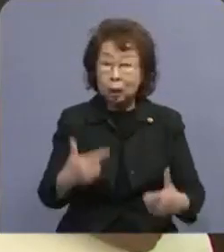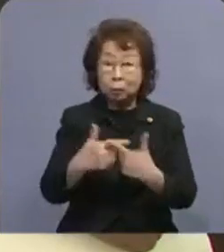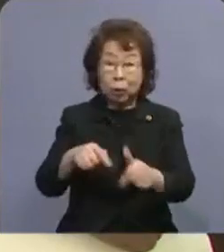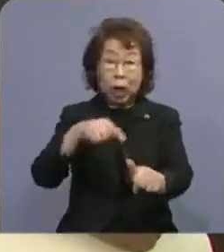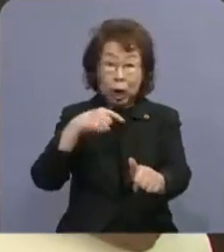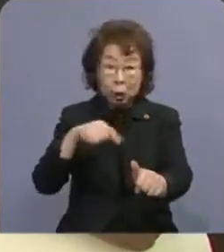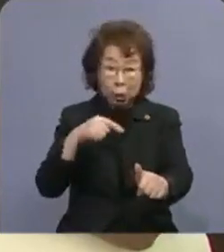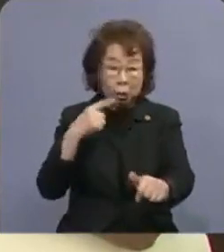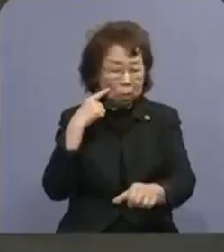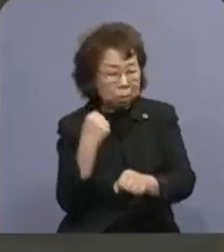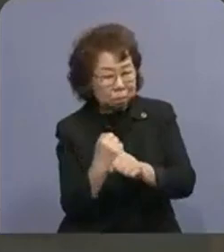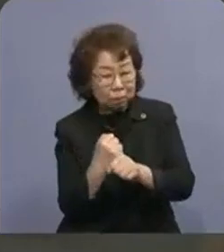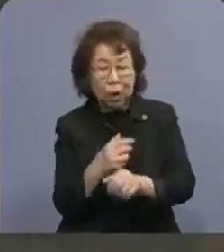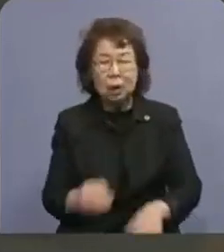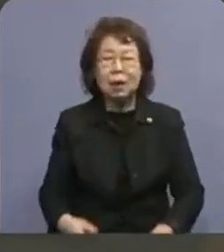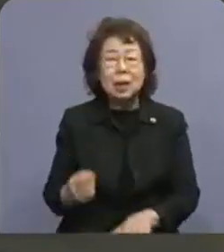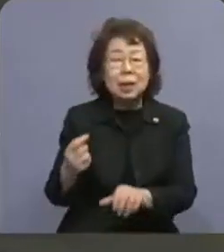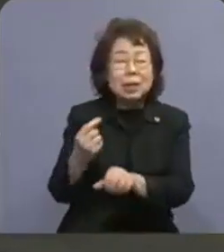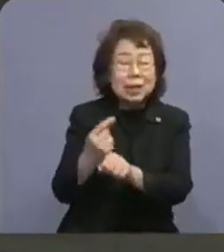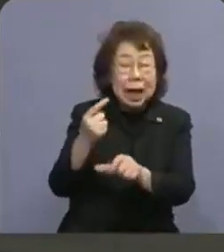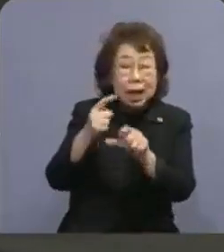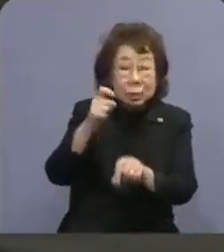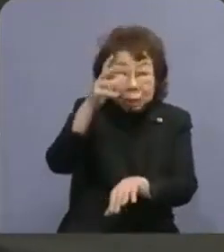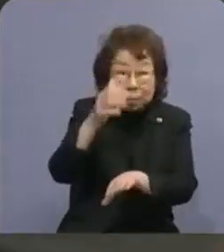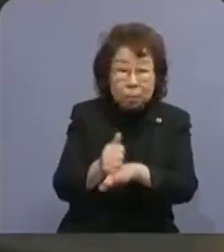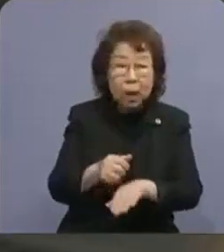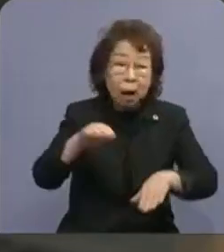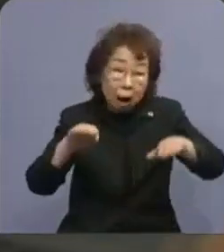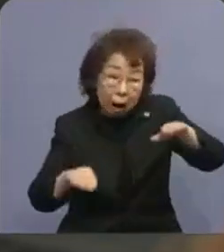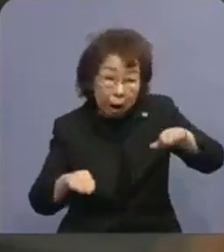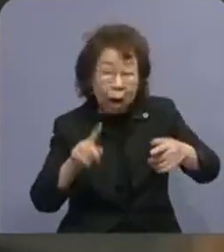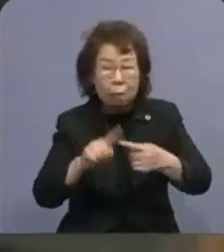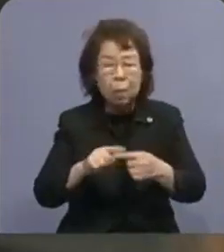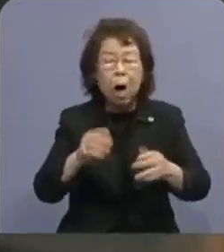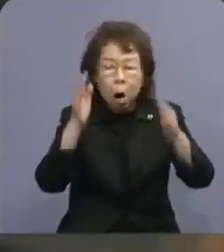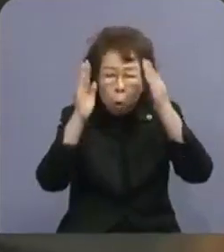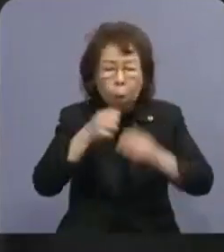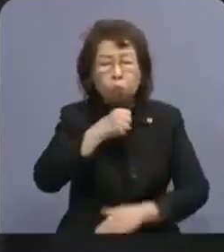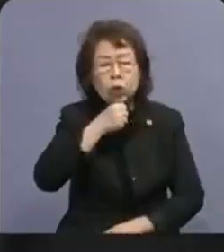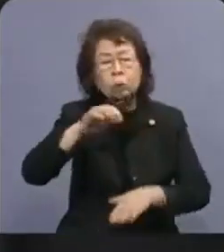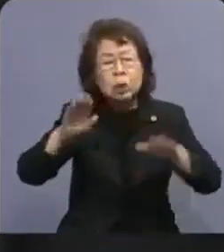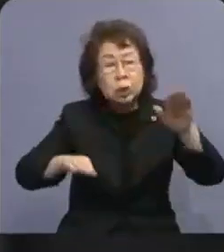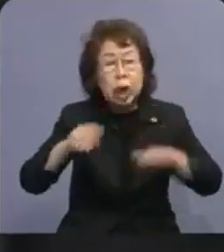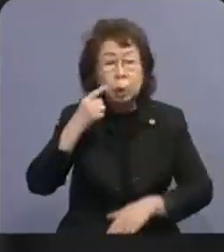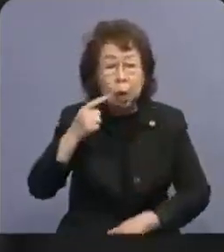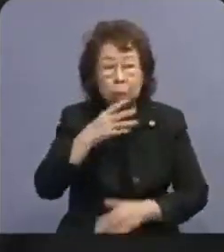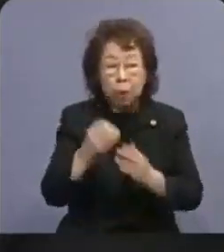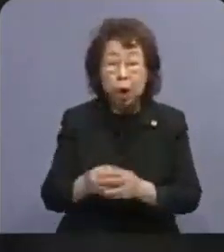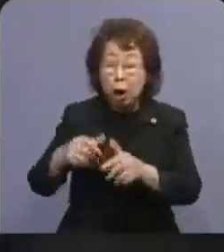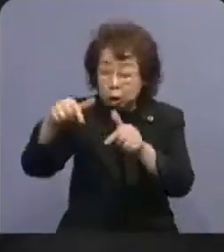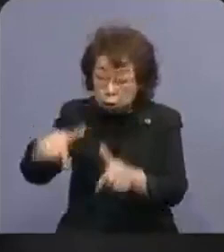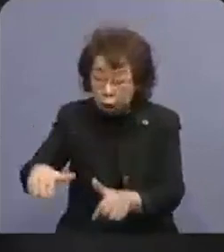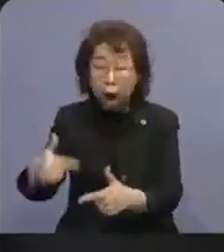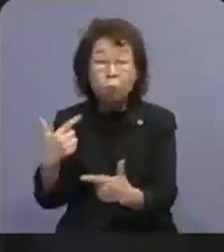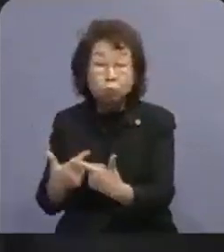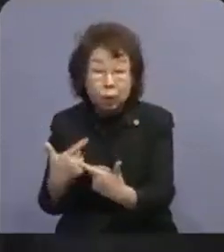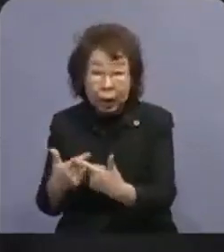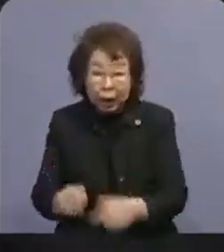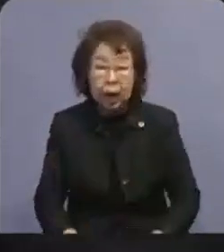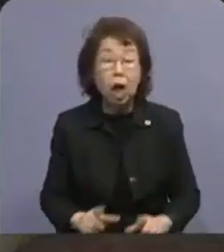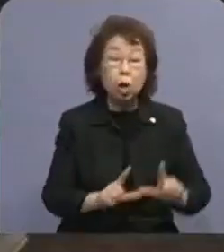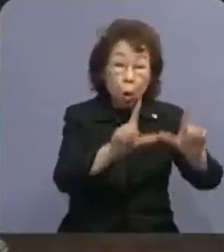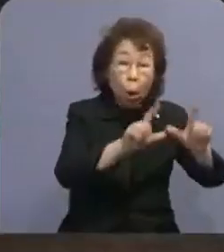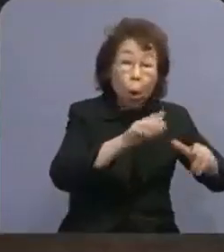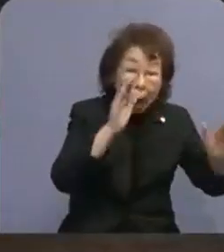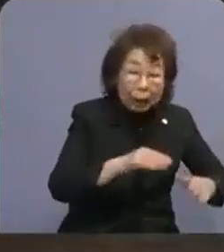부산교육정책연구소가 지난해 11월 발표한 지역간 학력격차 분석 보고서에 따르면 서부상권 학생이